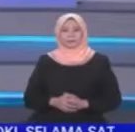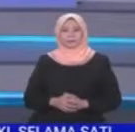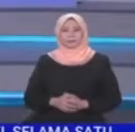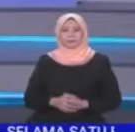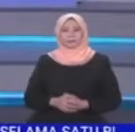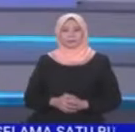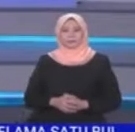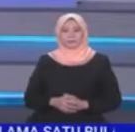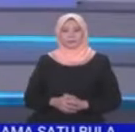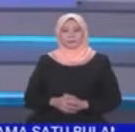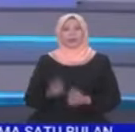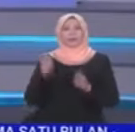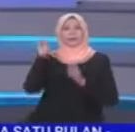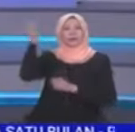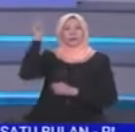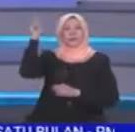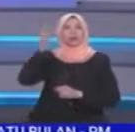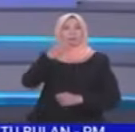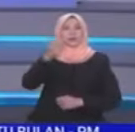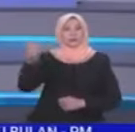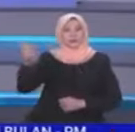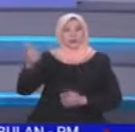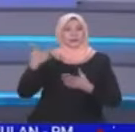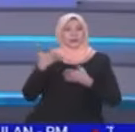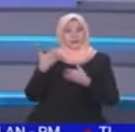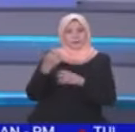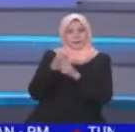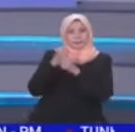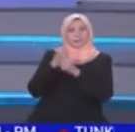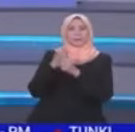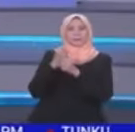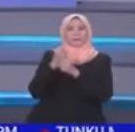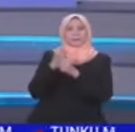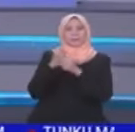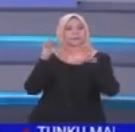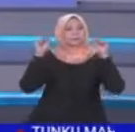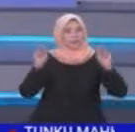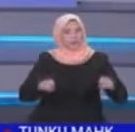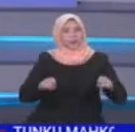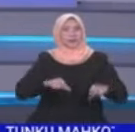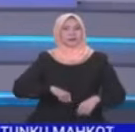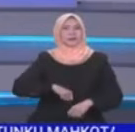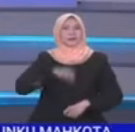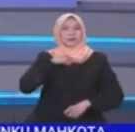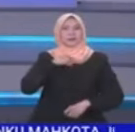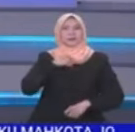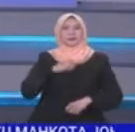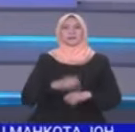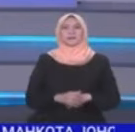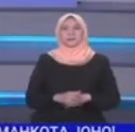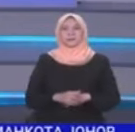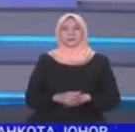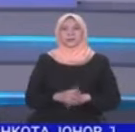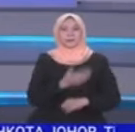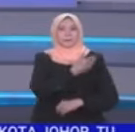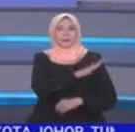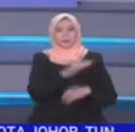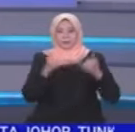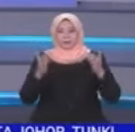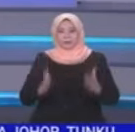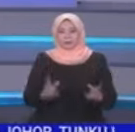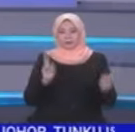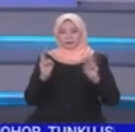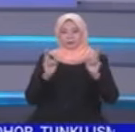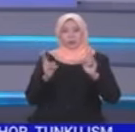Hai arena suka Medan Indonesia kini memiliki satu lagi pencapaian yang boleh dibanggakan ini berikutan bekas pemain